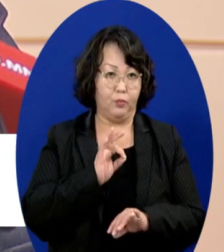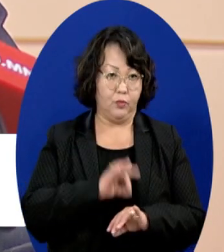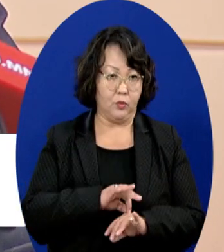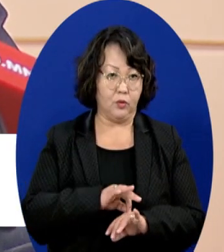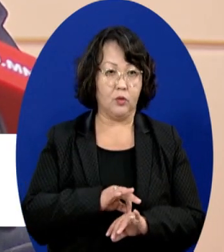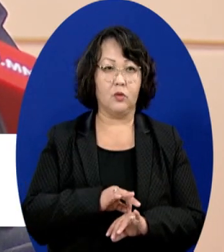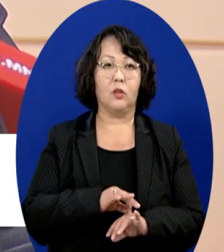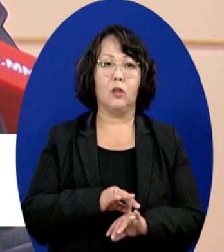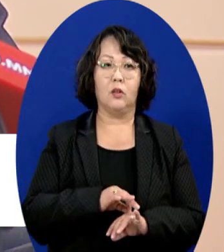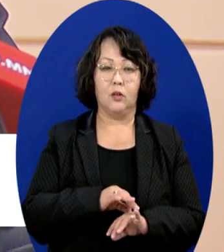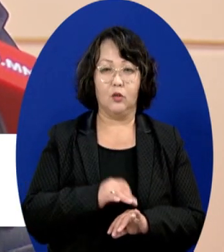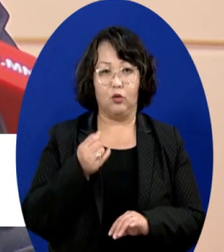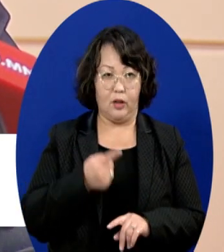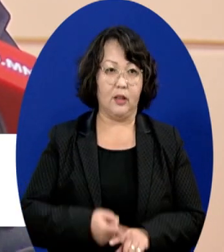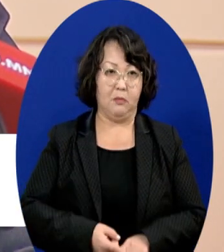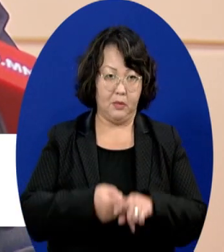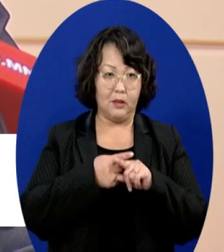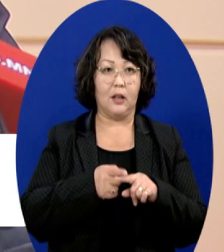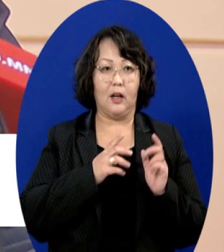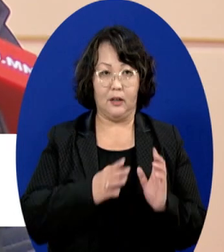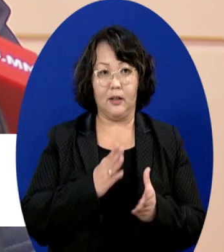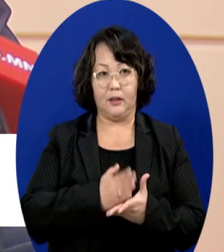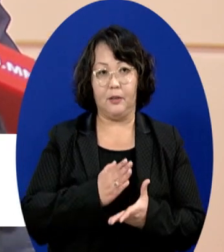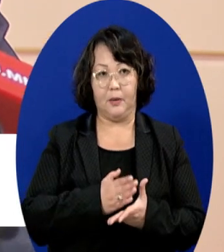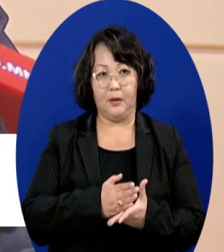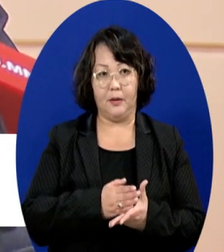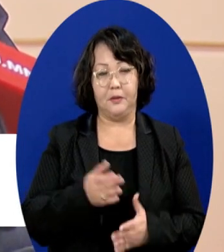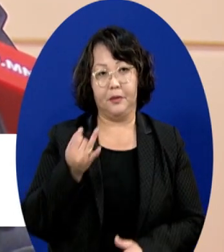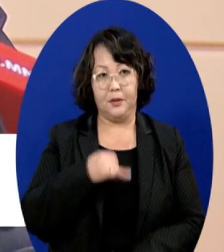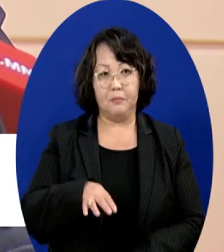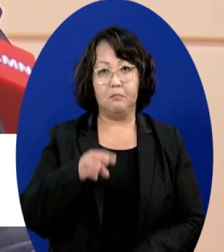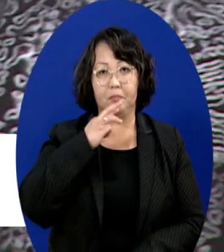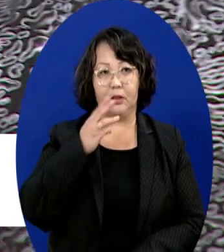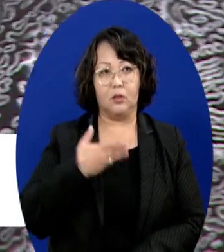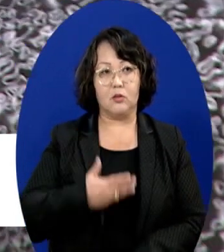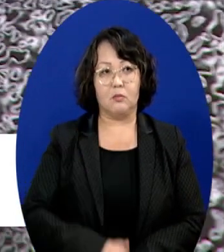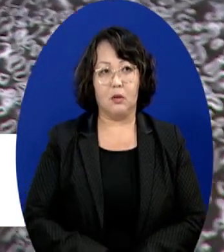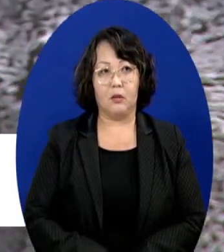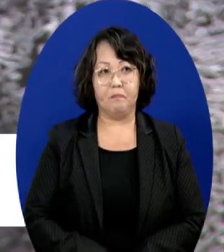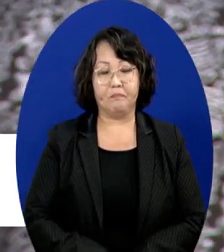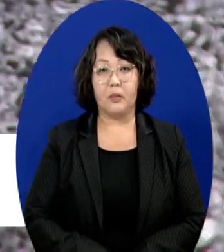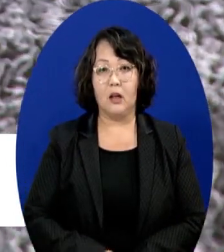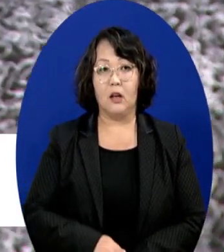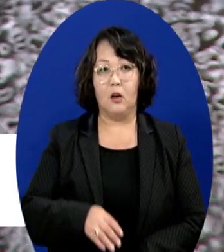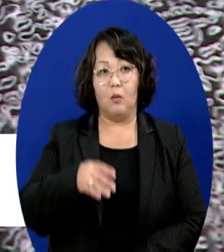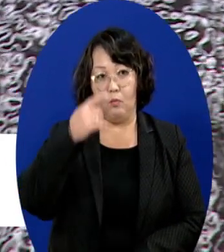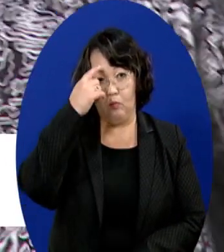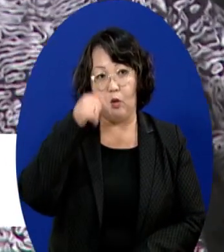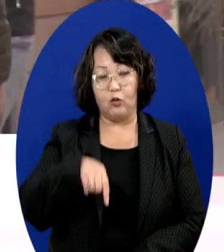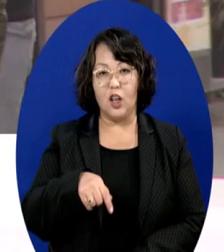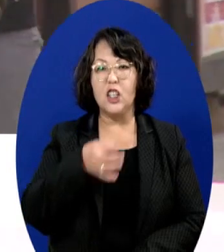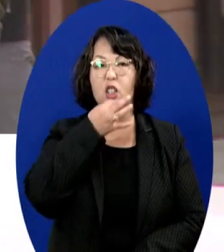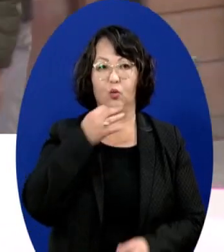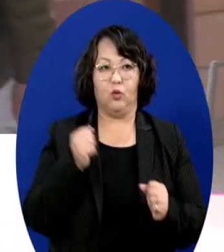төвчний өвчлөл бол баг зэрэг нэмэгдэх хандлагатай байна гэж ийм прогнозтай байна. Энэ жил намар эрт хүүтэрсэн. Өнгөрсөн оны